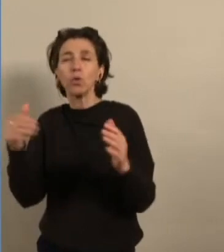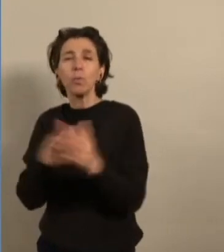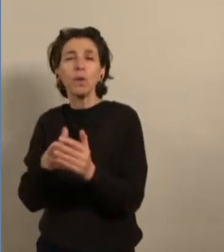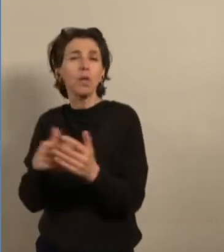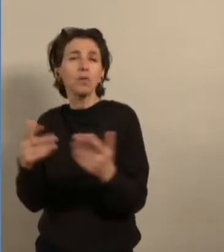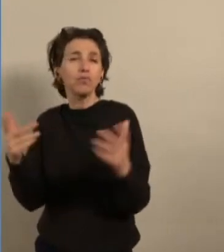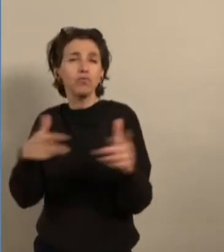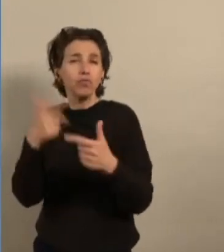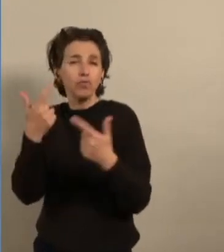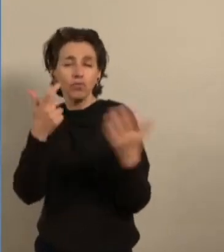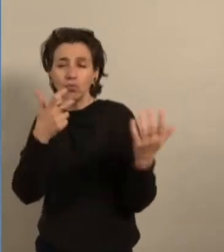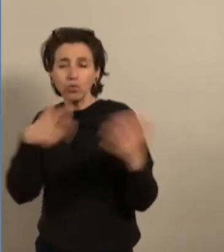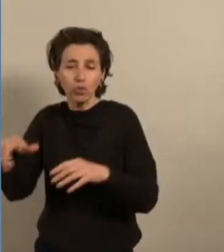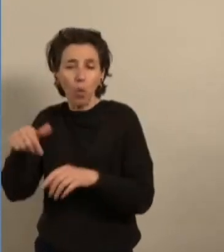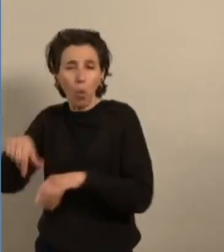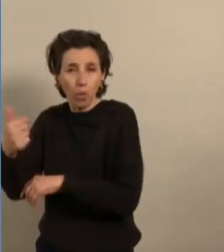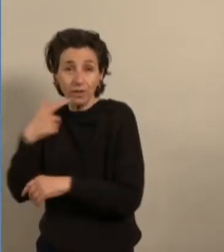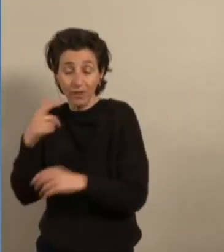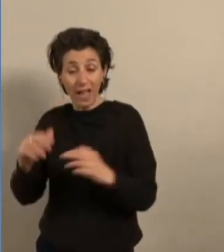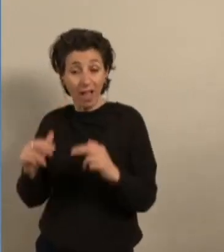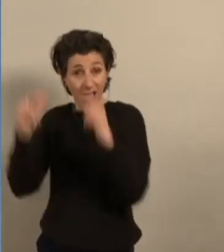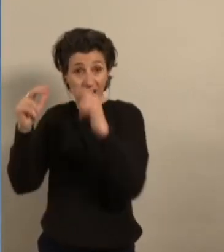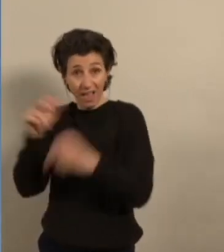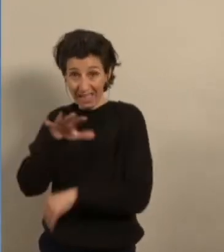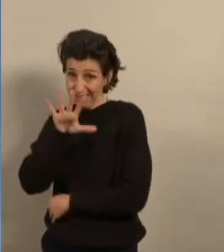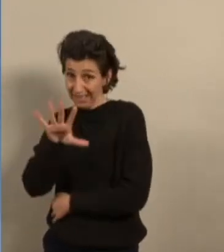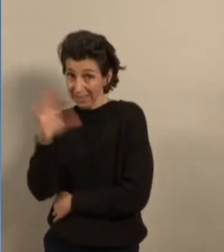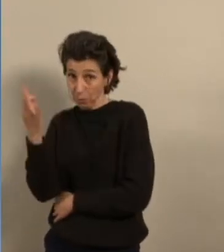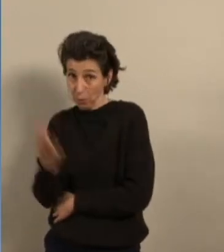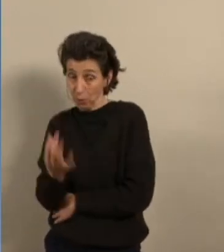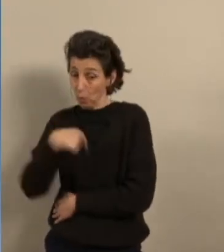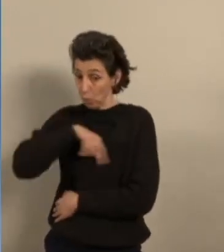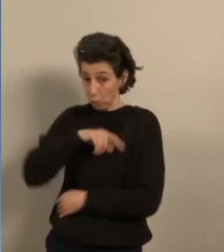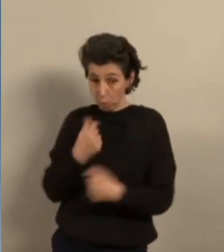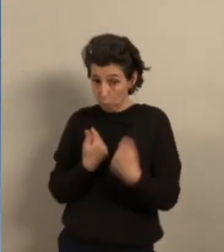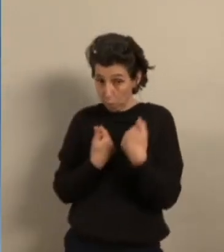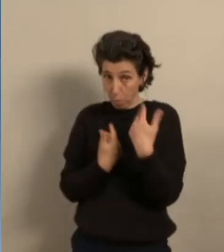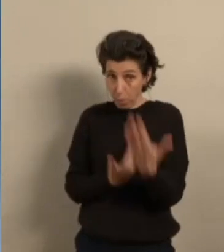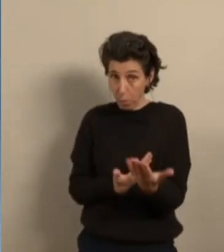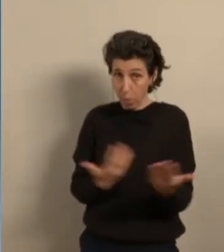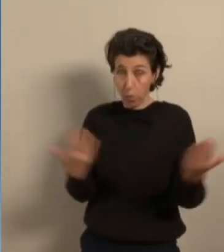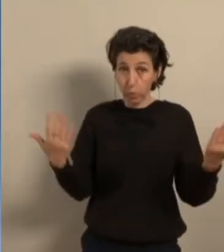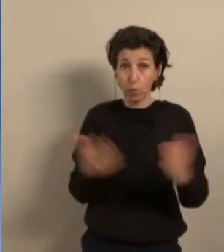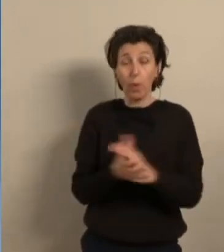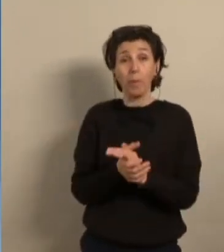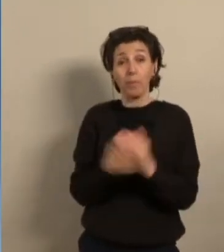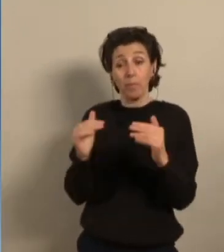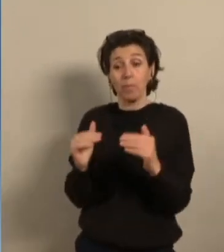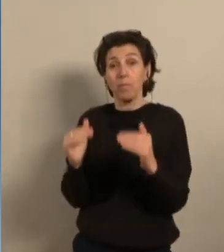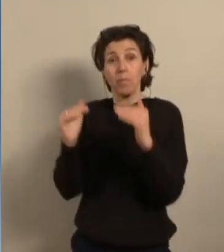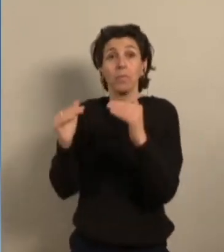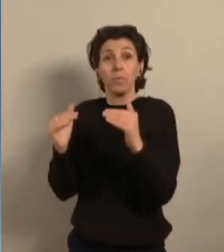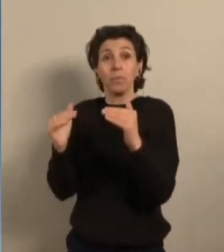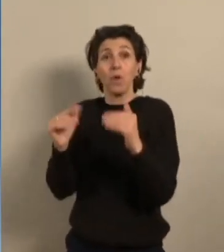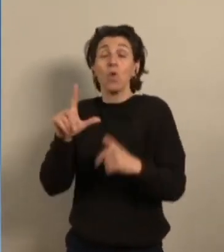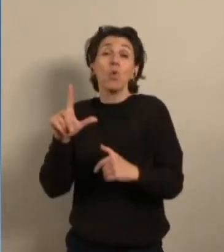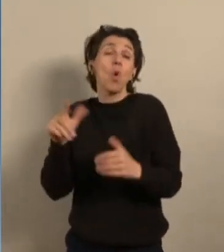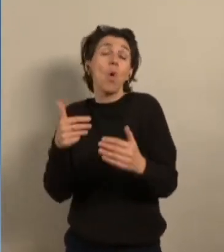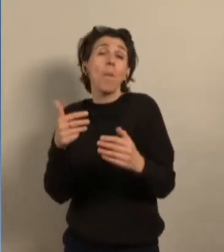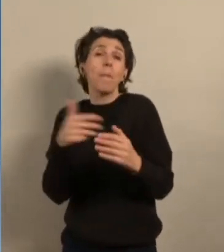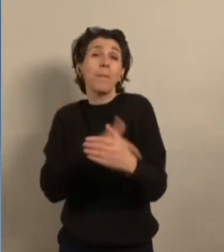soit une augmentation de 5%. Nous vous proposons de se limiter à 2 600 000 euros. Ça